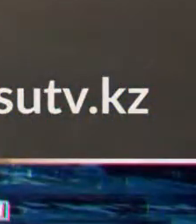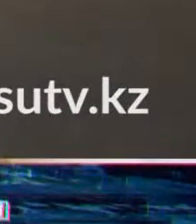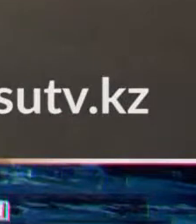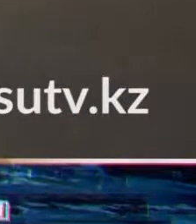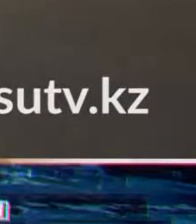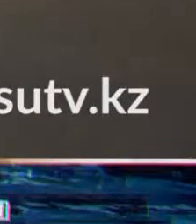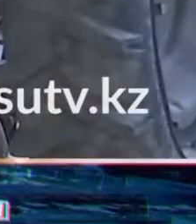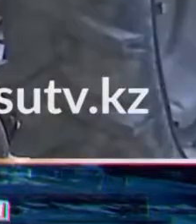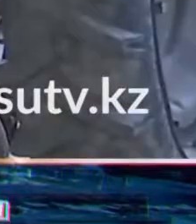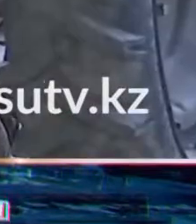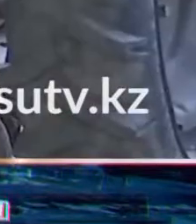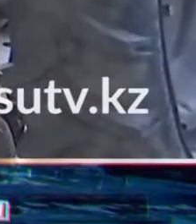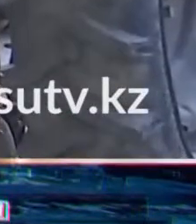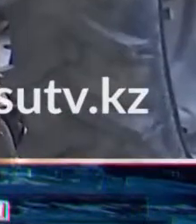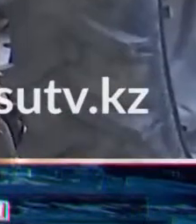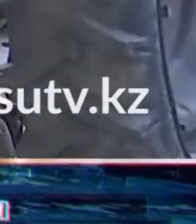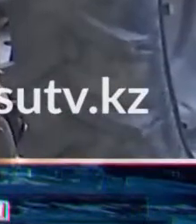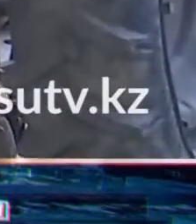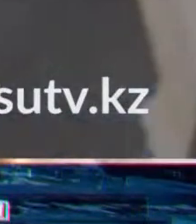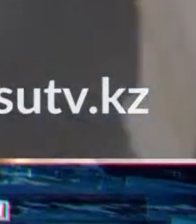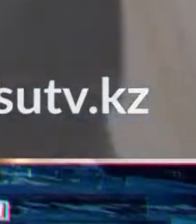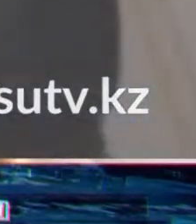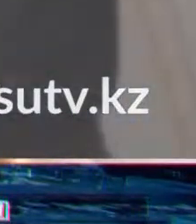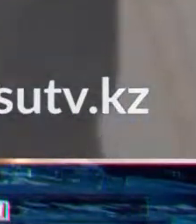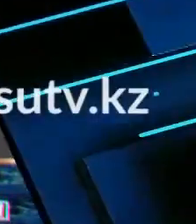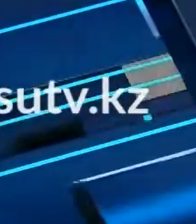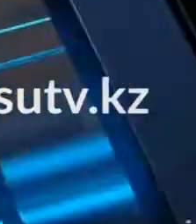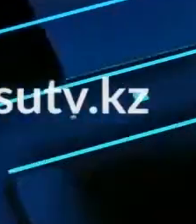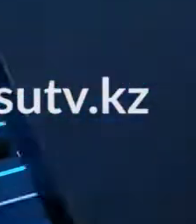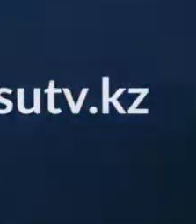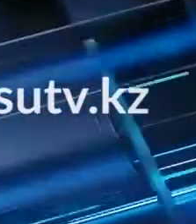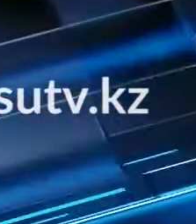Все на жатву. Аграрии региона уже вовсю собирают урожай.